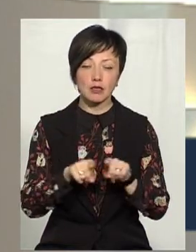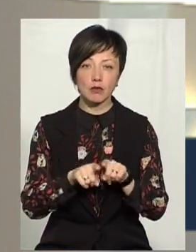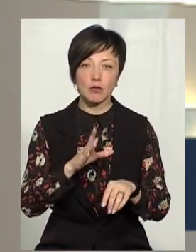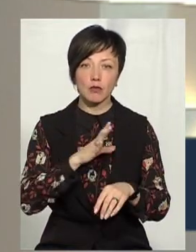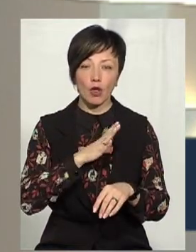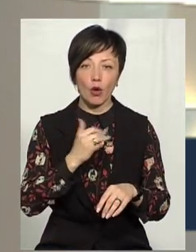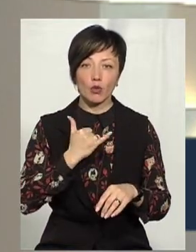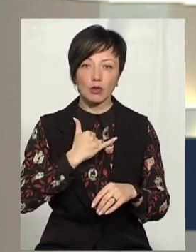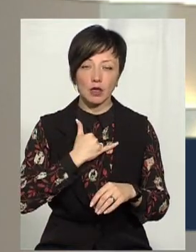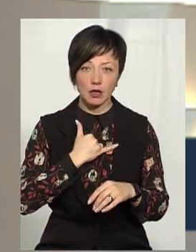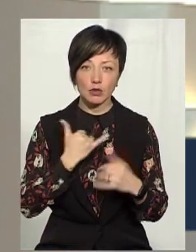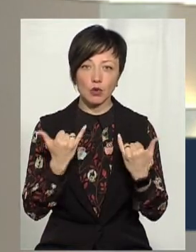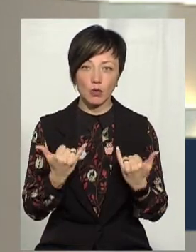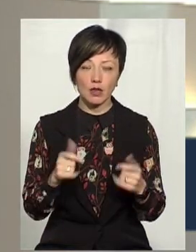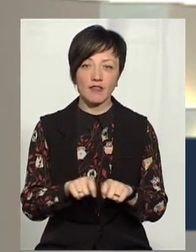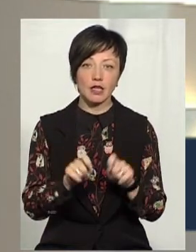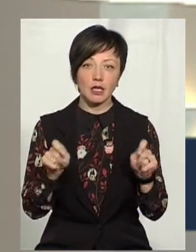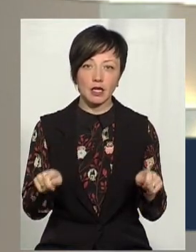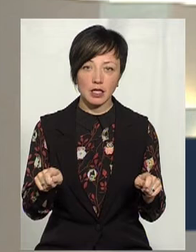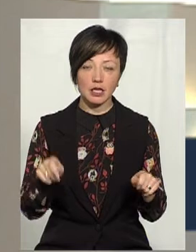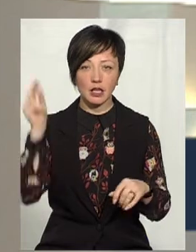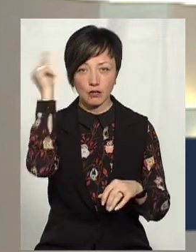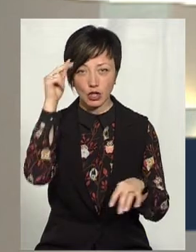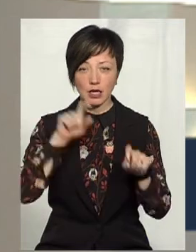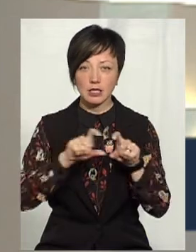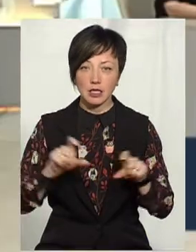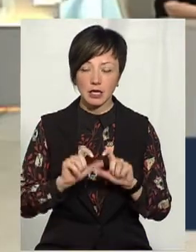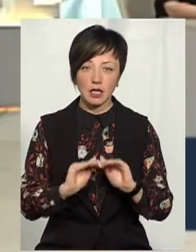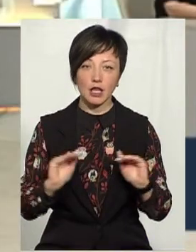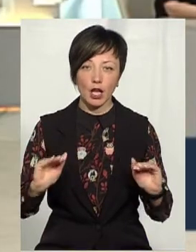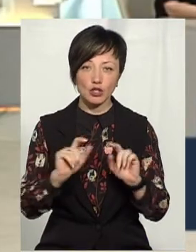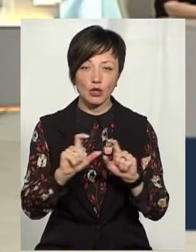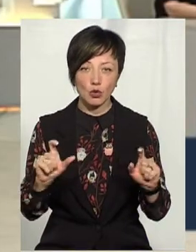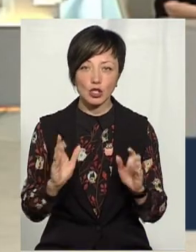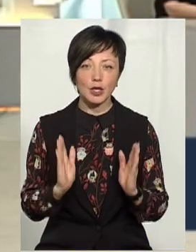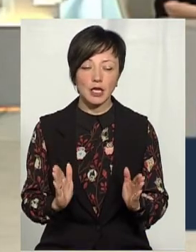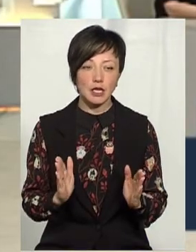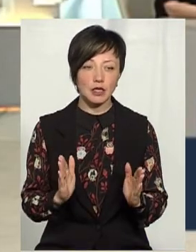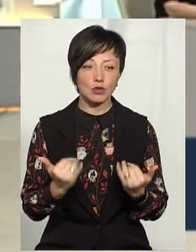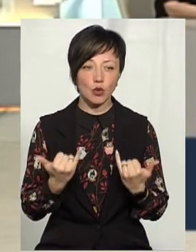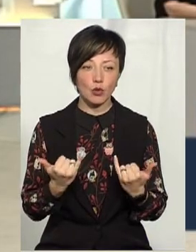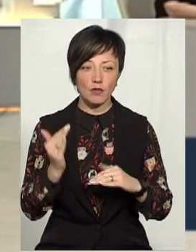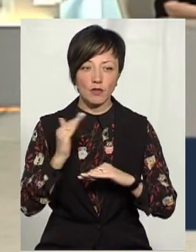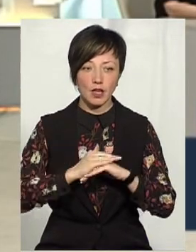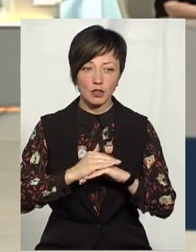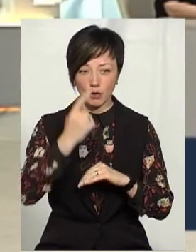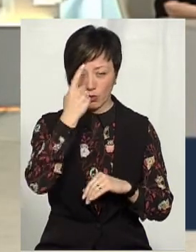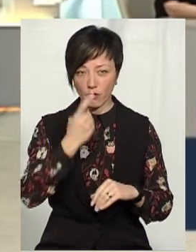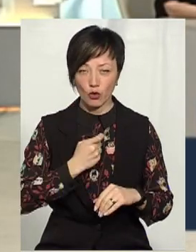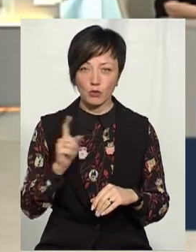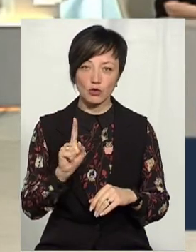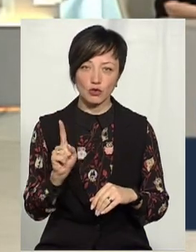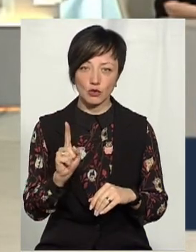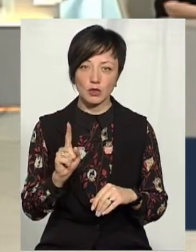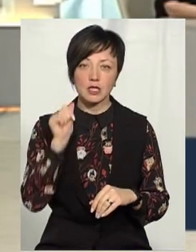така була. От у нас сьогодні відкриті були навчальні заклади, дитячі садочки. Тільки вже сьогодні ввечері нас повідомили,